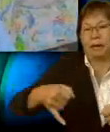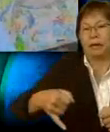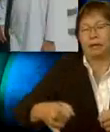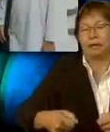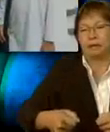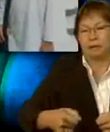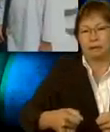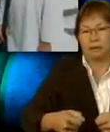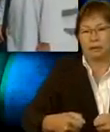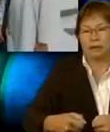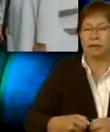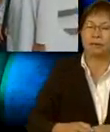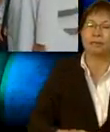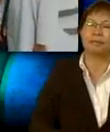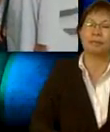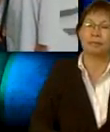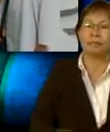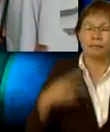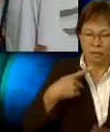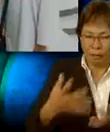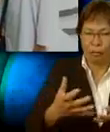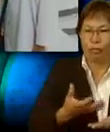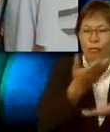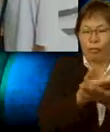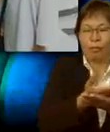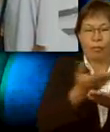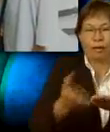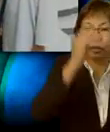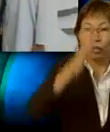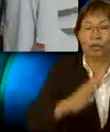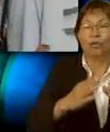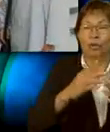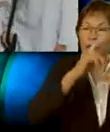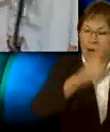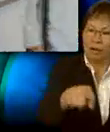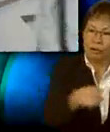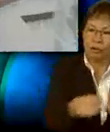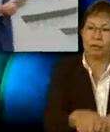terima. Kalau macam tu, saya pun nak belikan Cikgu Sofia hadiah jugalah.